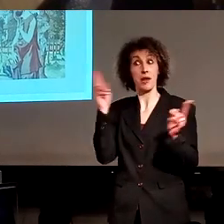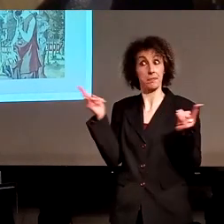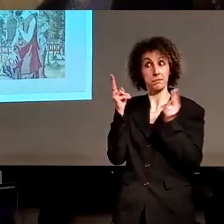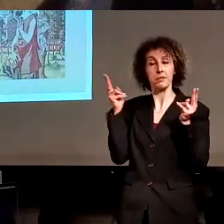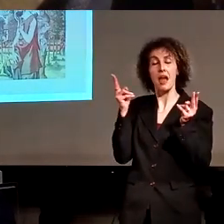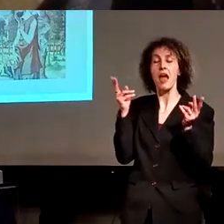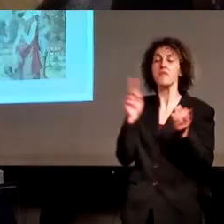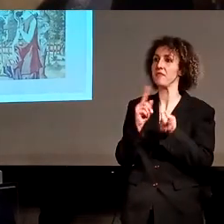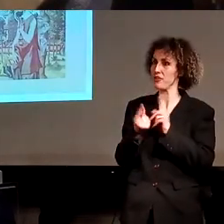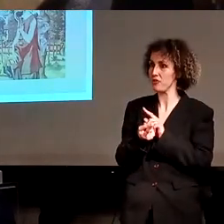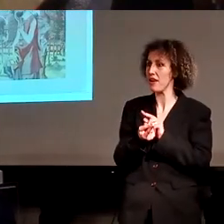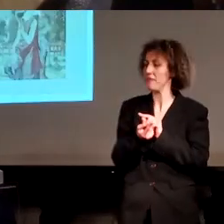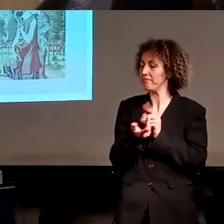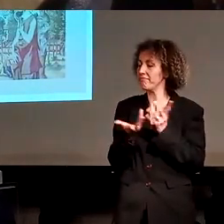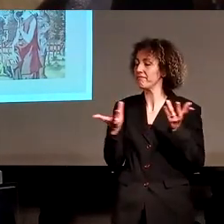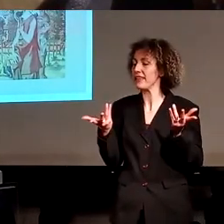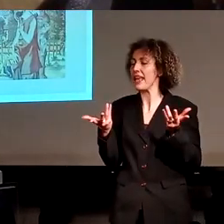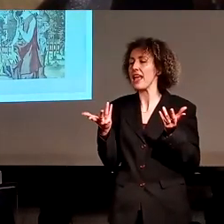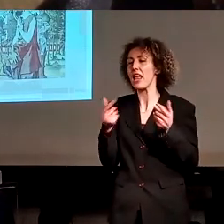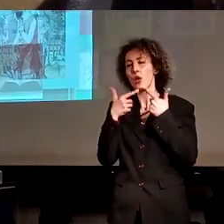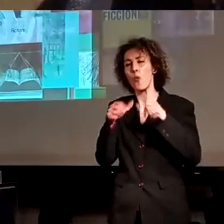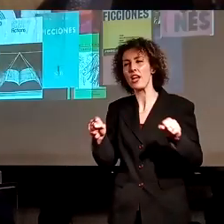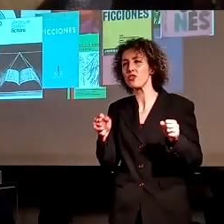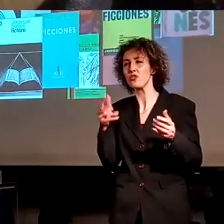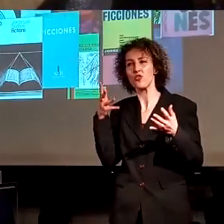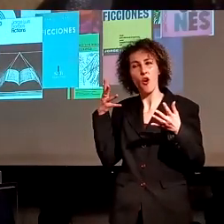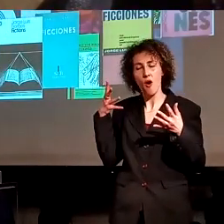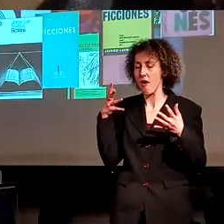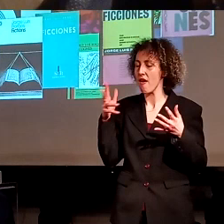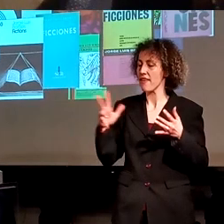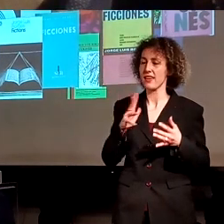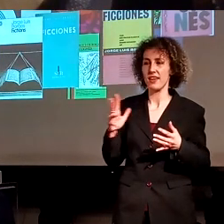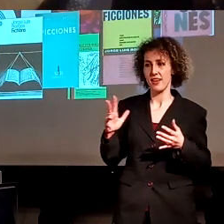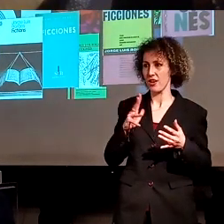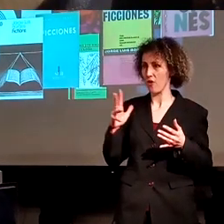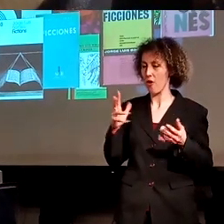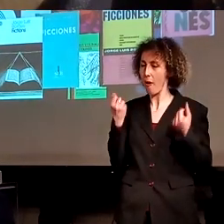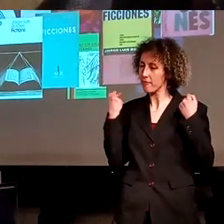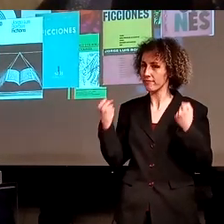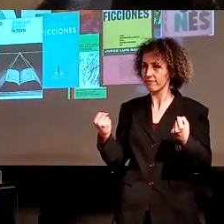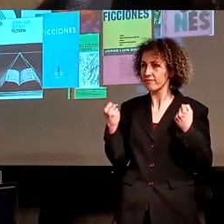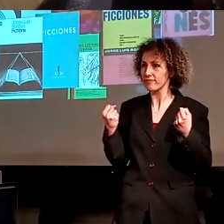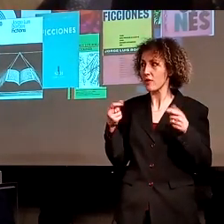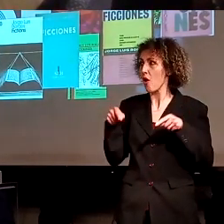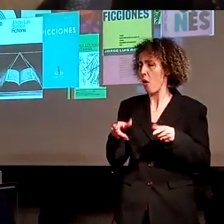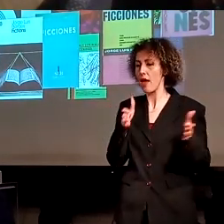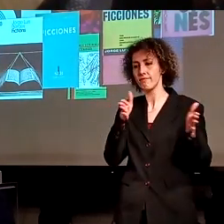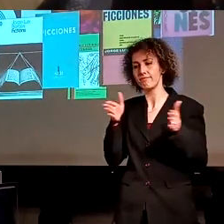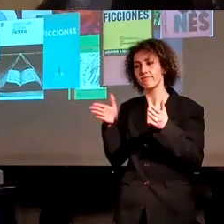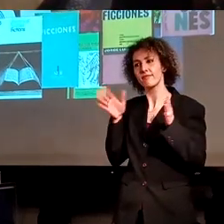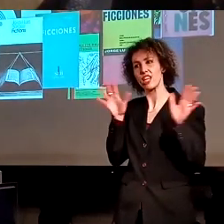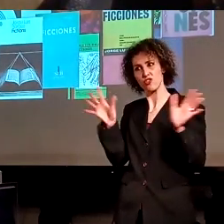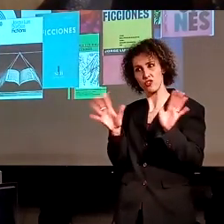totalmente più ampio più ricco più potente tra un po entreremo nella sezione cinematografica eppure anche da borges